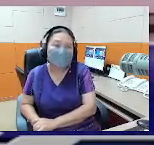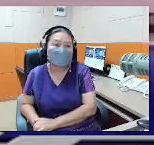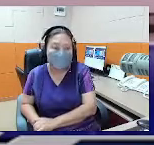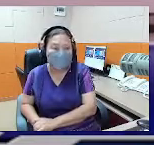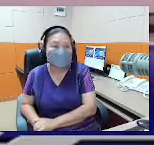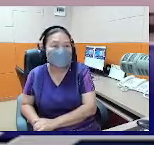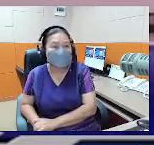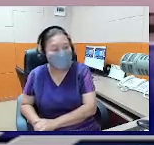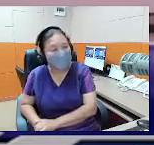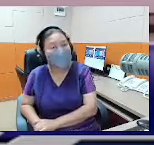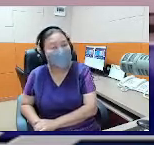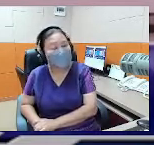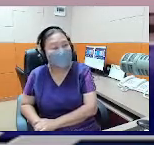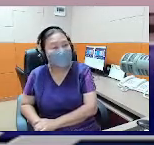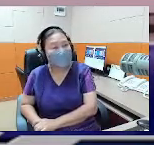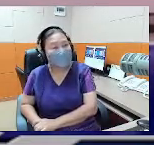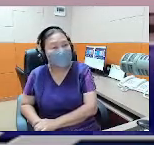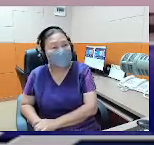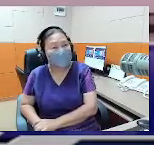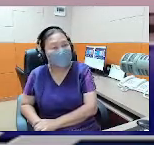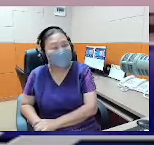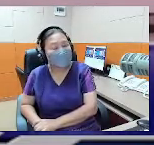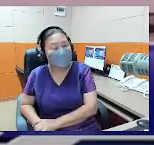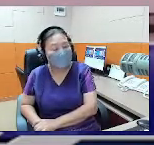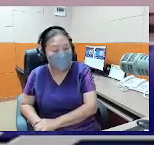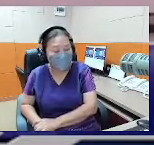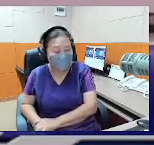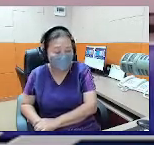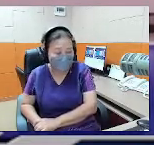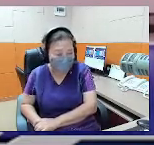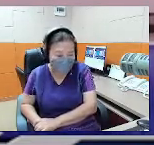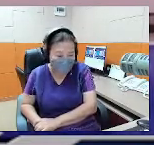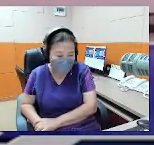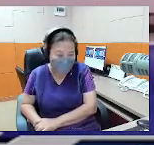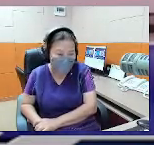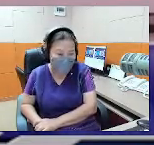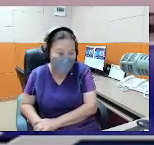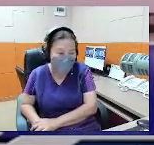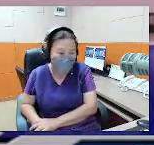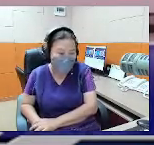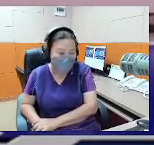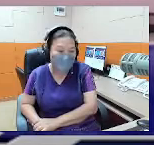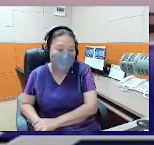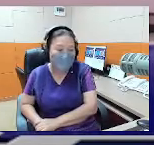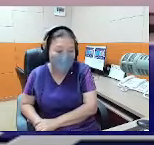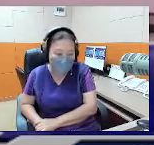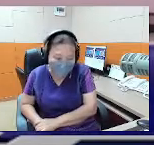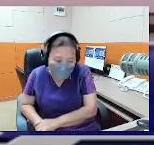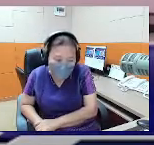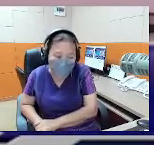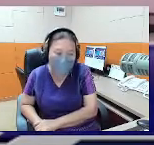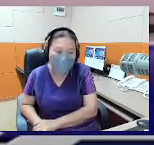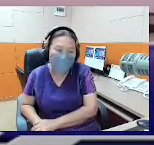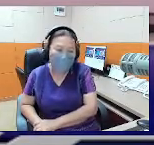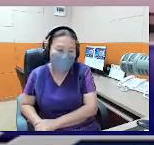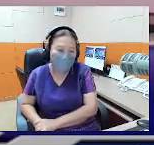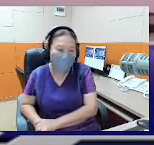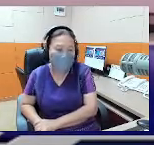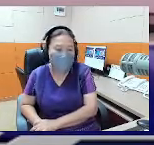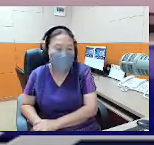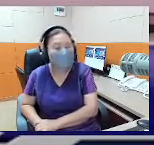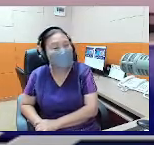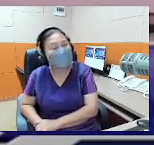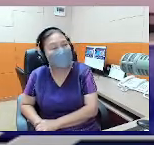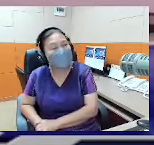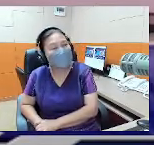งี้ยค่ะทุกคนเปิดดูแล้วก็ทุกกิจการนะคะเข้าสู่ระบบออนไลน์กันมากขึ้นอย่างเงี้ยค่ะเราก็เลยเ